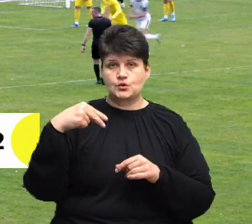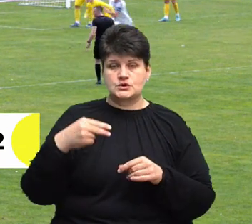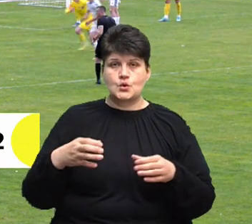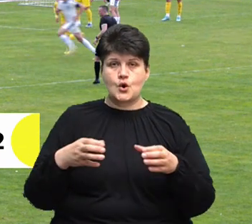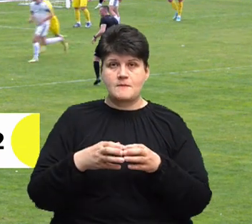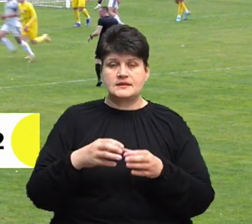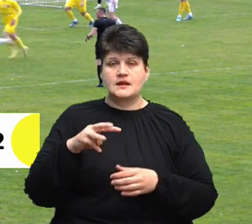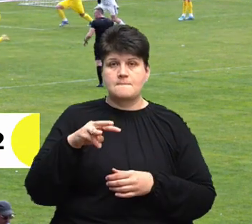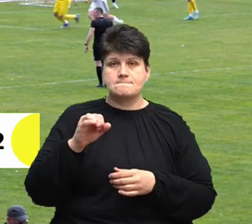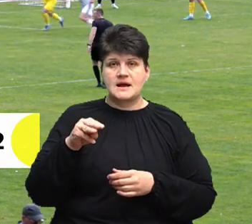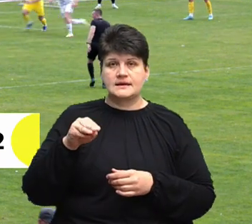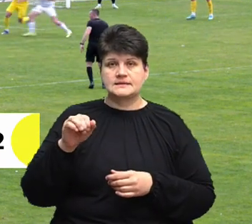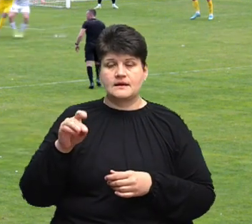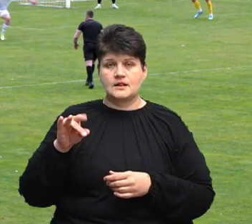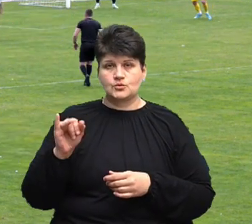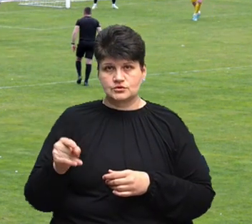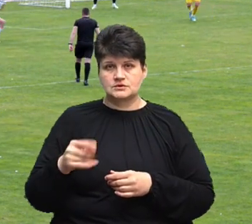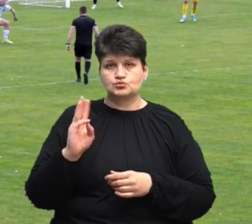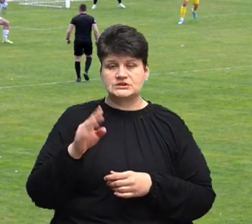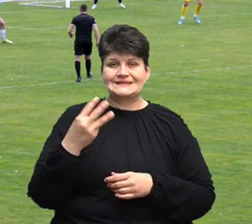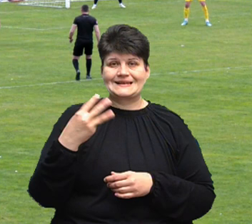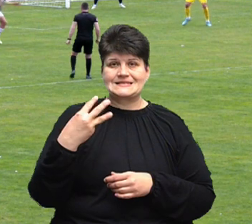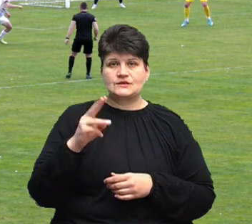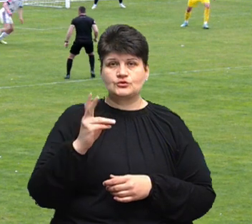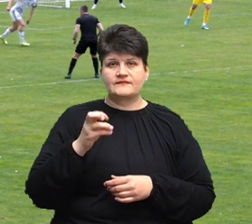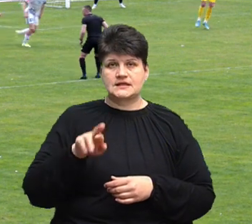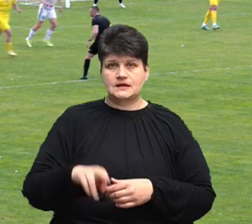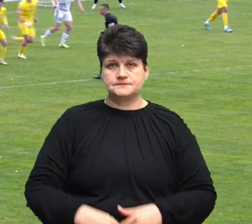Гра запланована на 30 квітня.